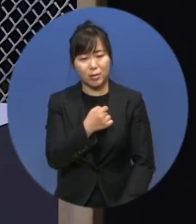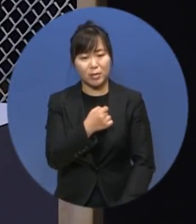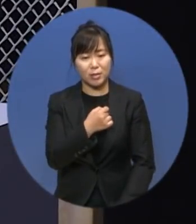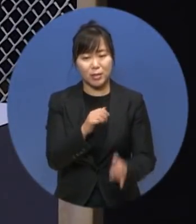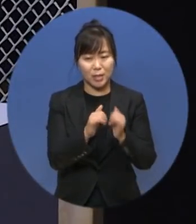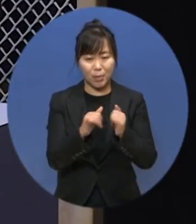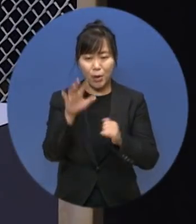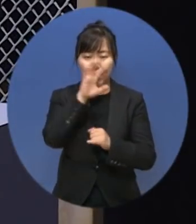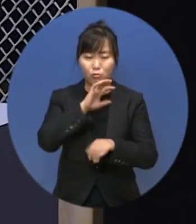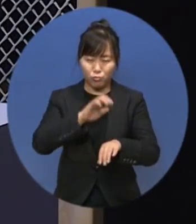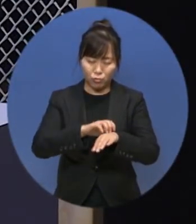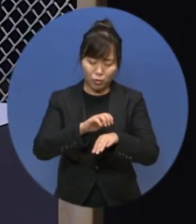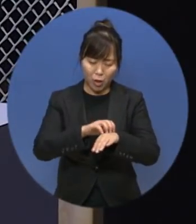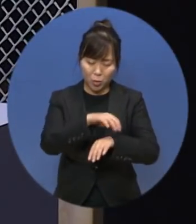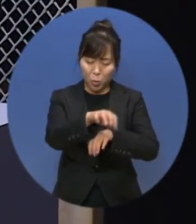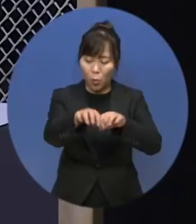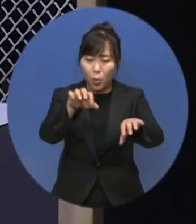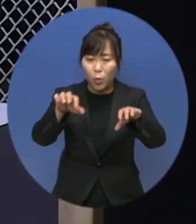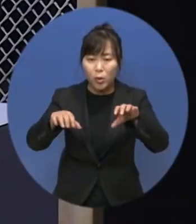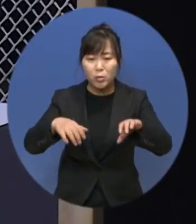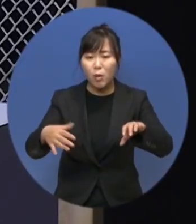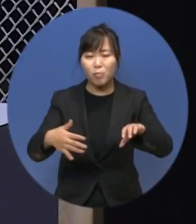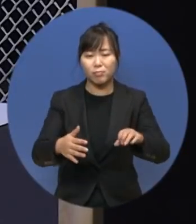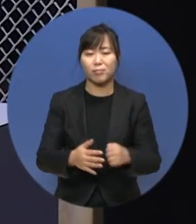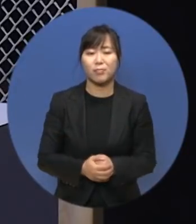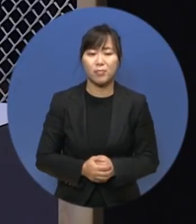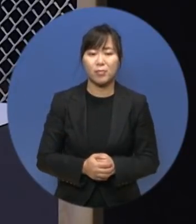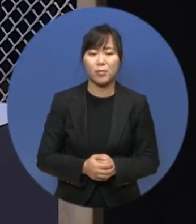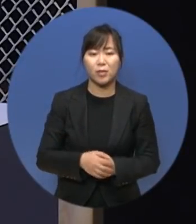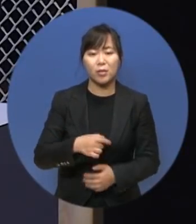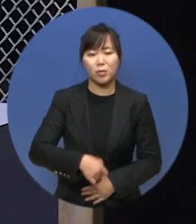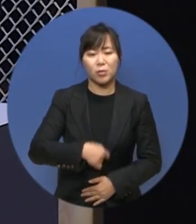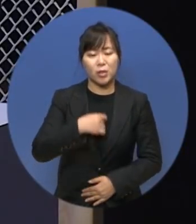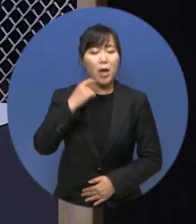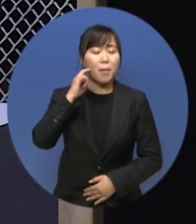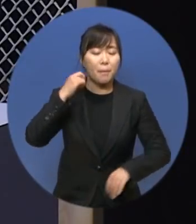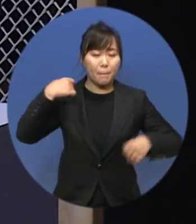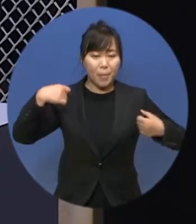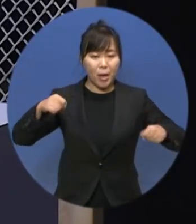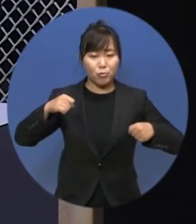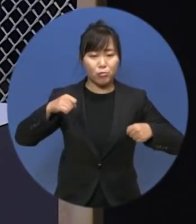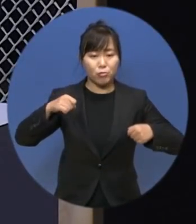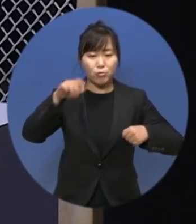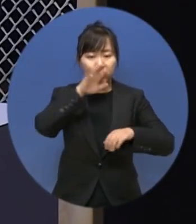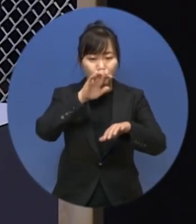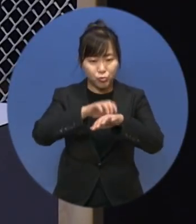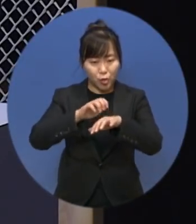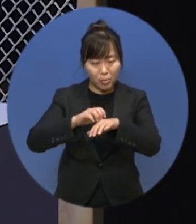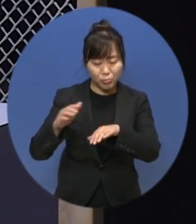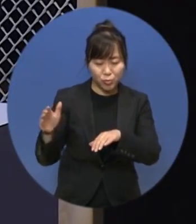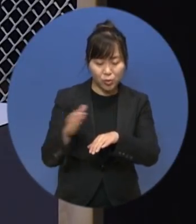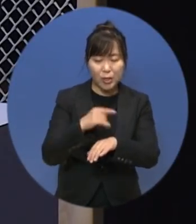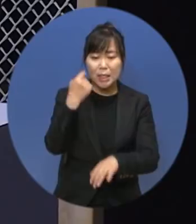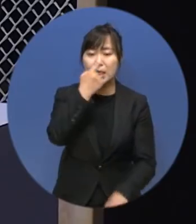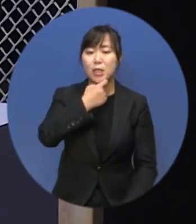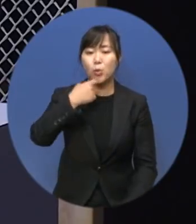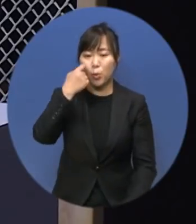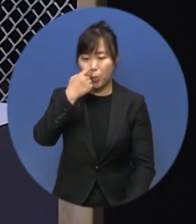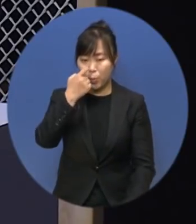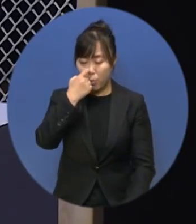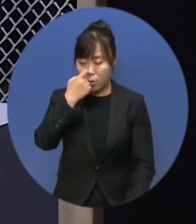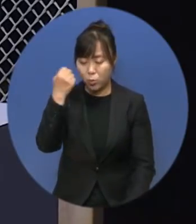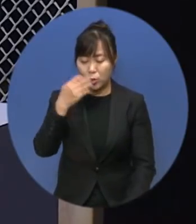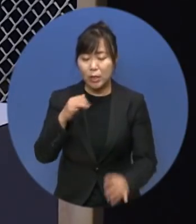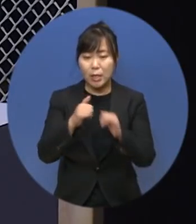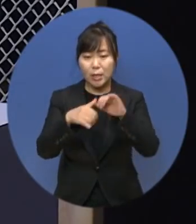배우들이 트레이닝을 하고 할 수 있는 공간이 없거든요. 사실은 배우 트레이닝부터 뭐 이론 교육